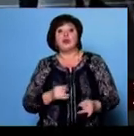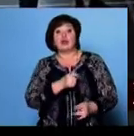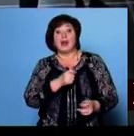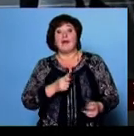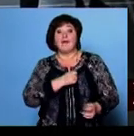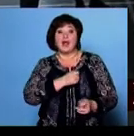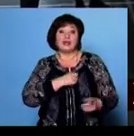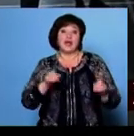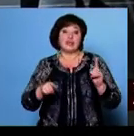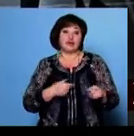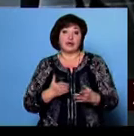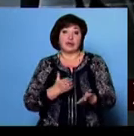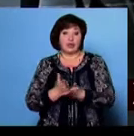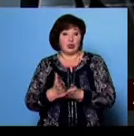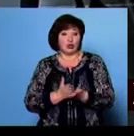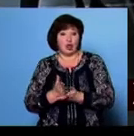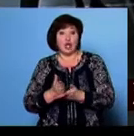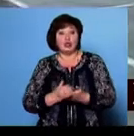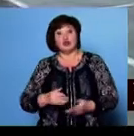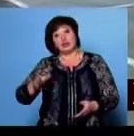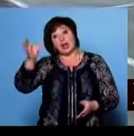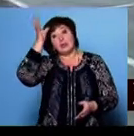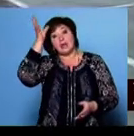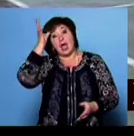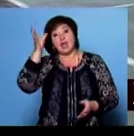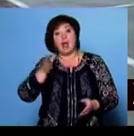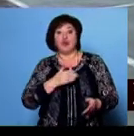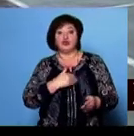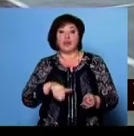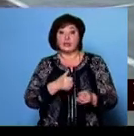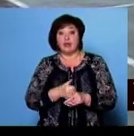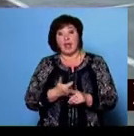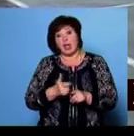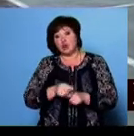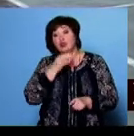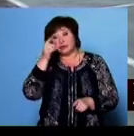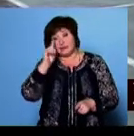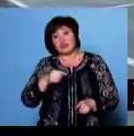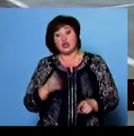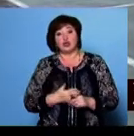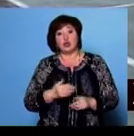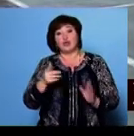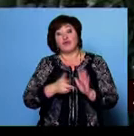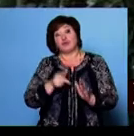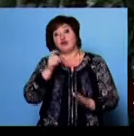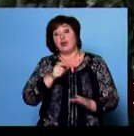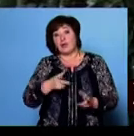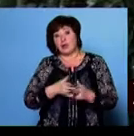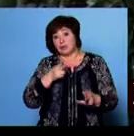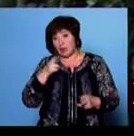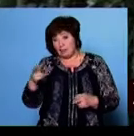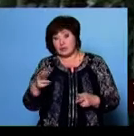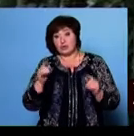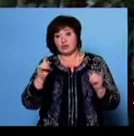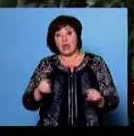раз отправятся служить в Морфлот, Тихоокеанский и Северный. И точно известно, что 8 юношей ждут в научных ротах. Их